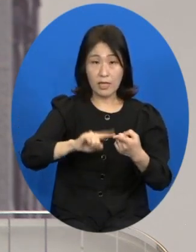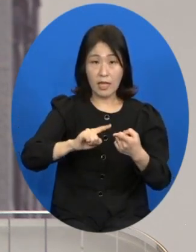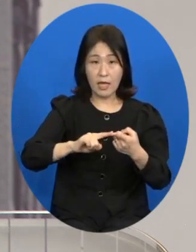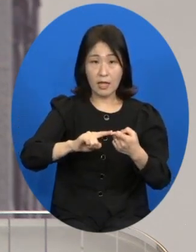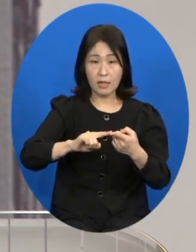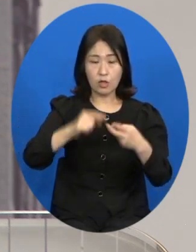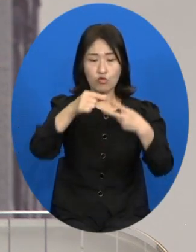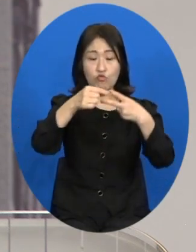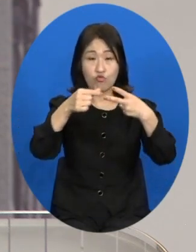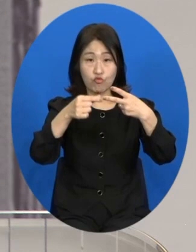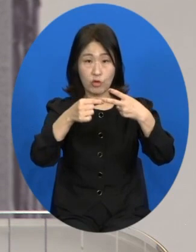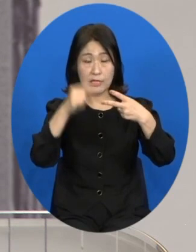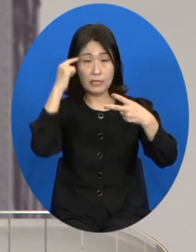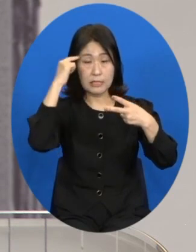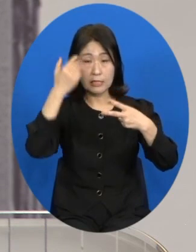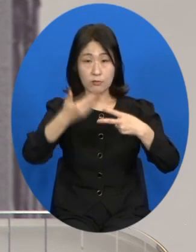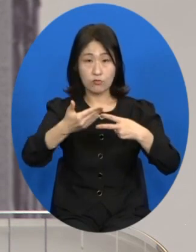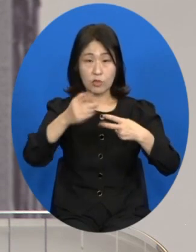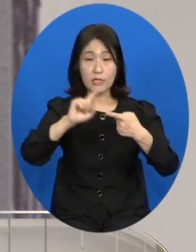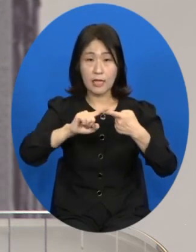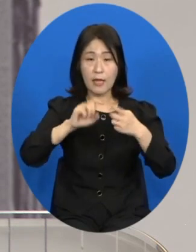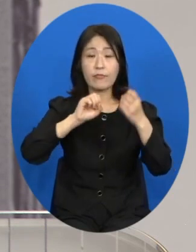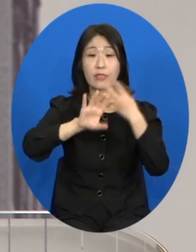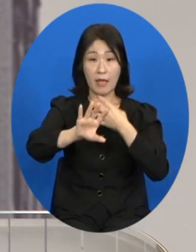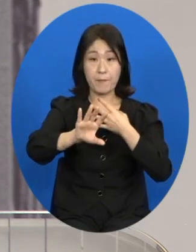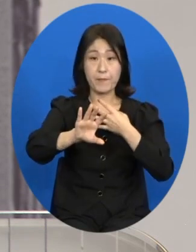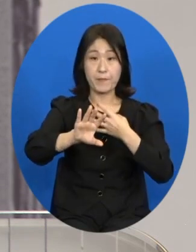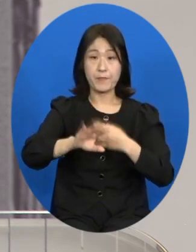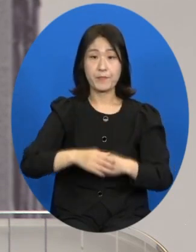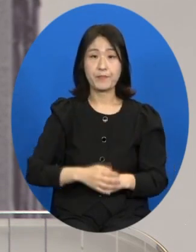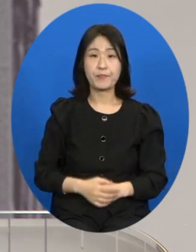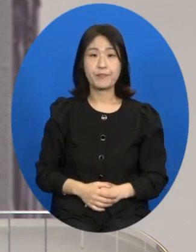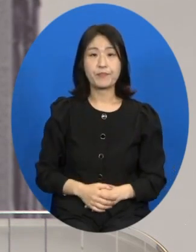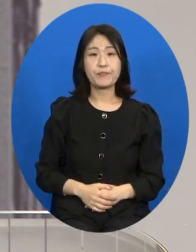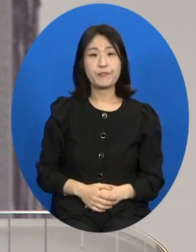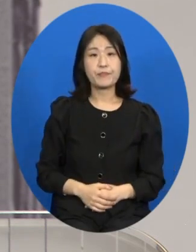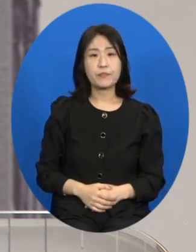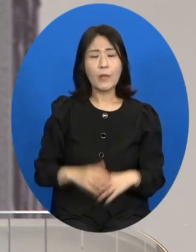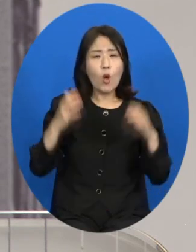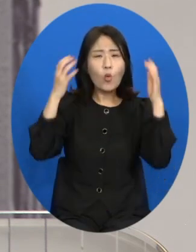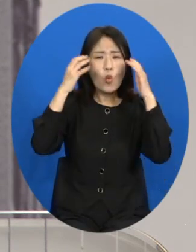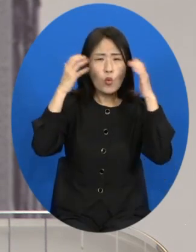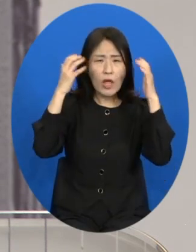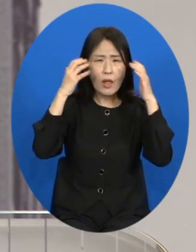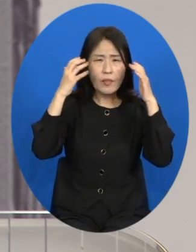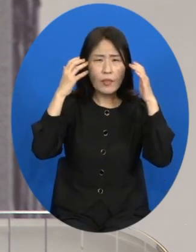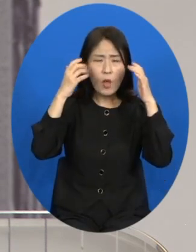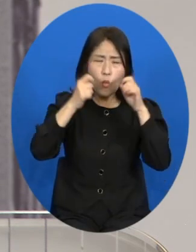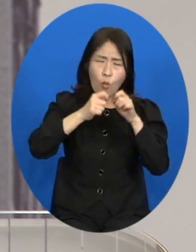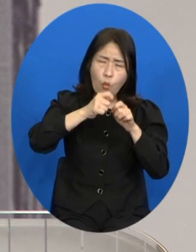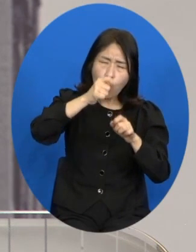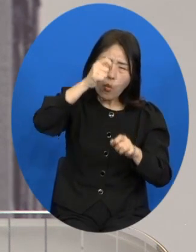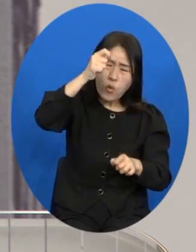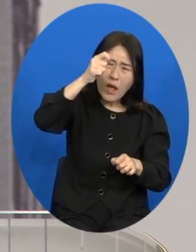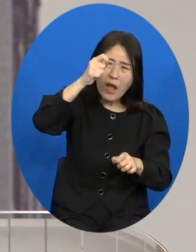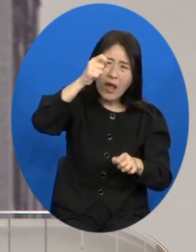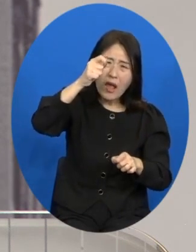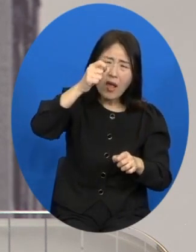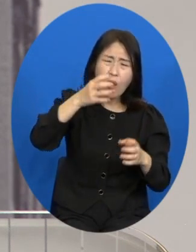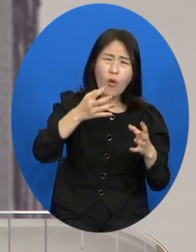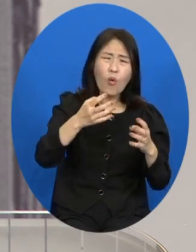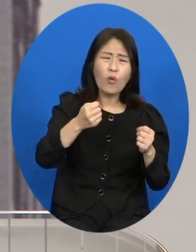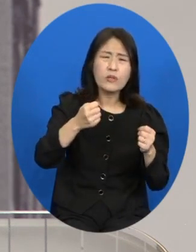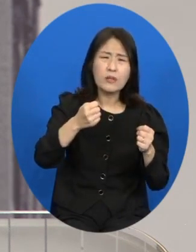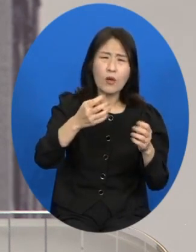내용을 구성을 하고 있어요이 첫 번째 질문이 고난이 얼마나 오래 되겠습니까이 질문이 암시하고 있는